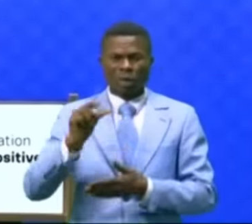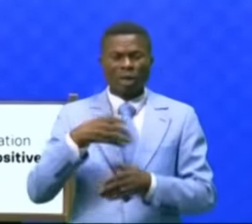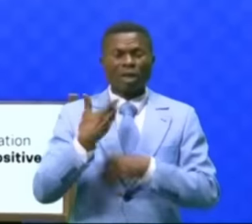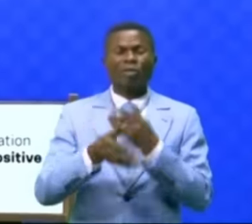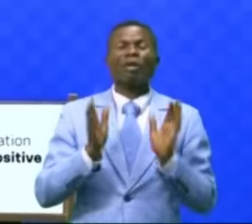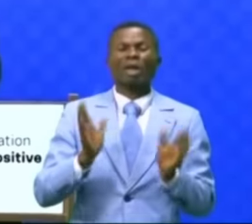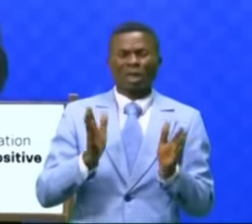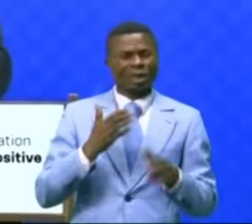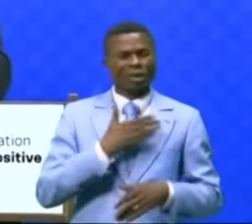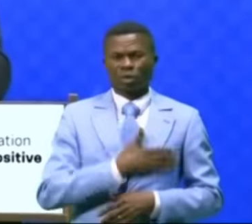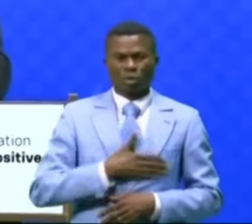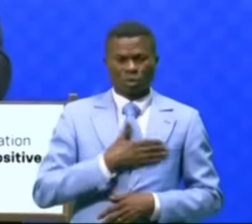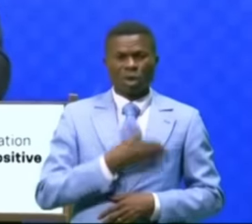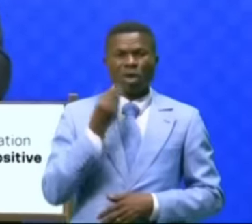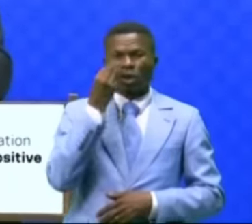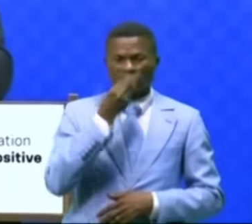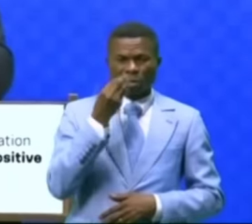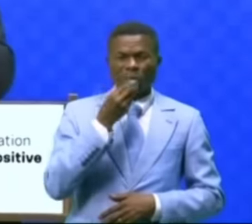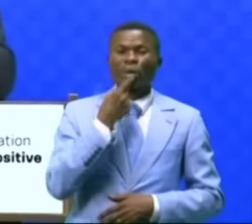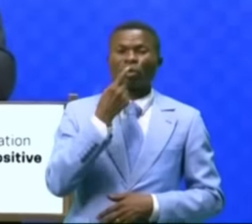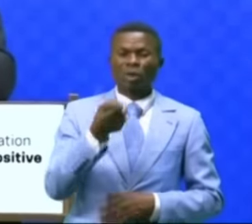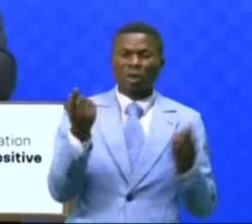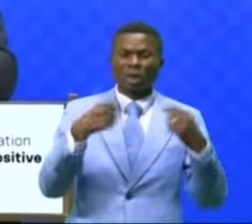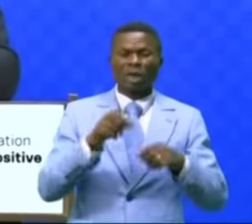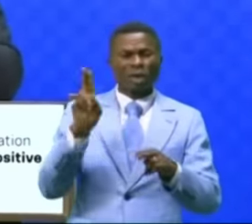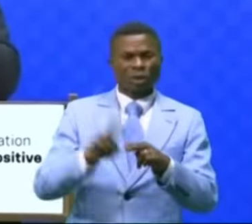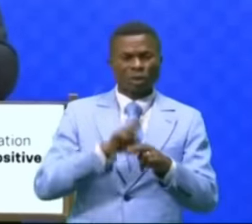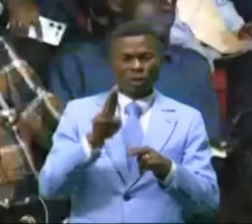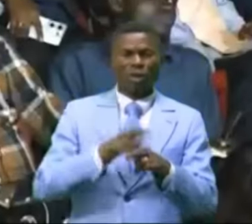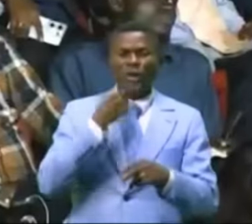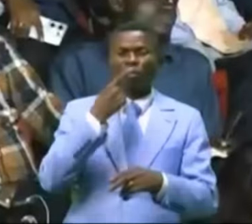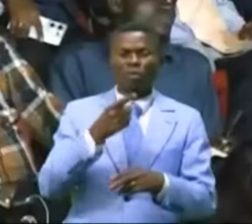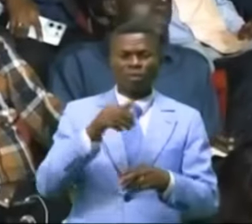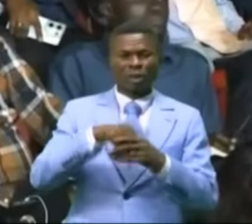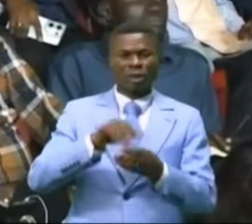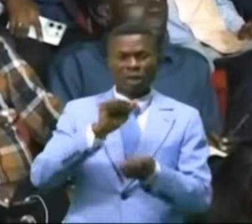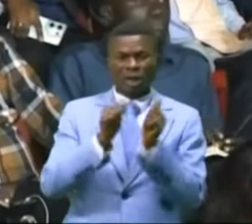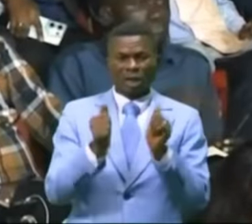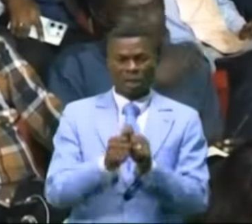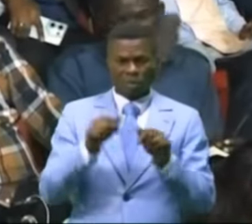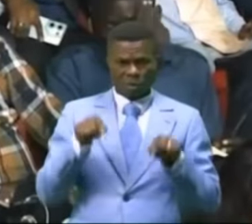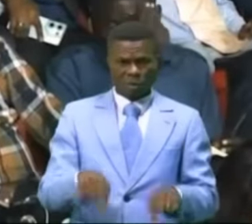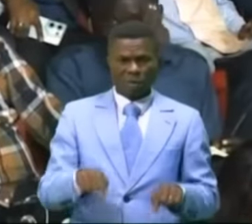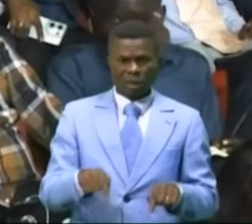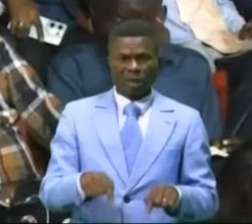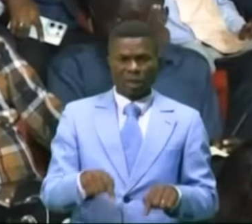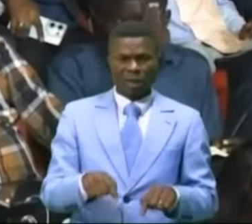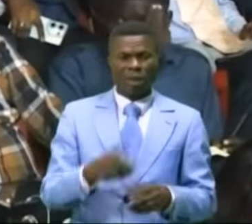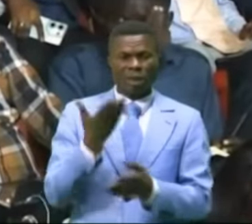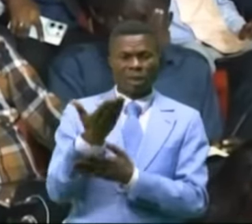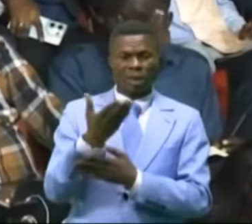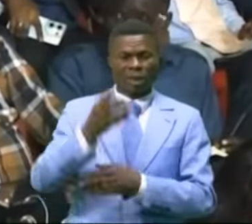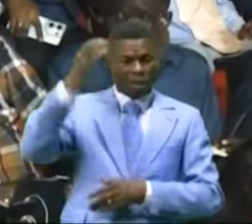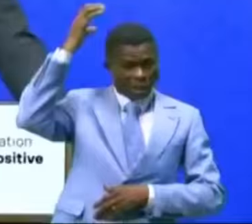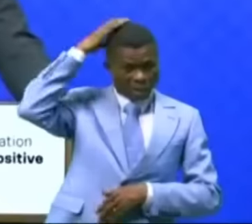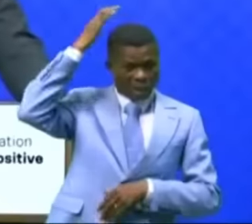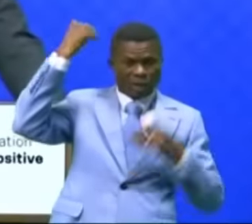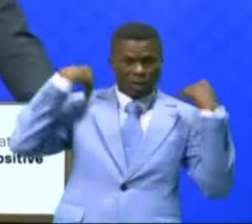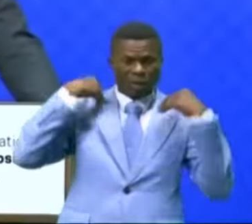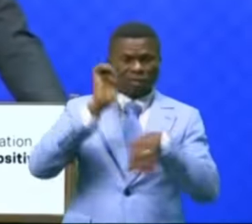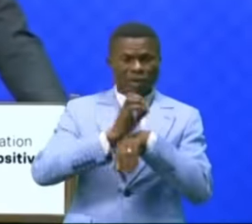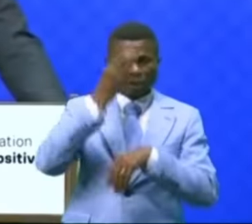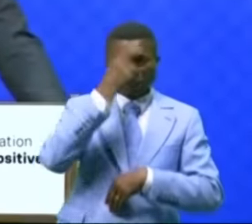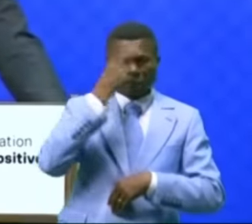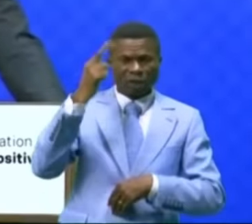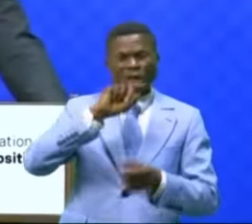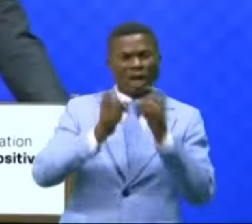attention à des mots lorsque nous les utilisons dans le contexte qui est le nôtre. Et j'invite le cardinal à clarifier ses propos pour